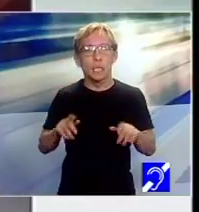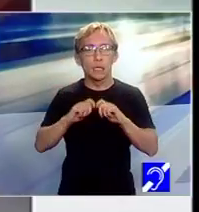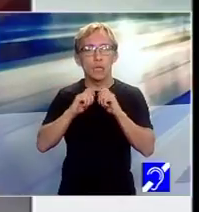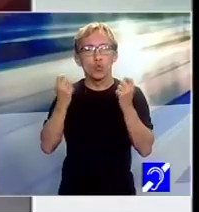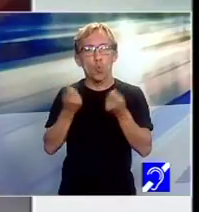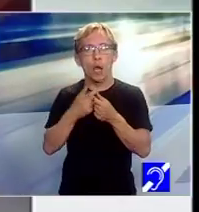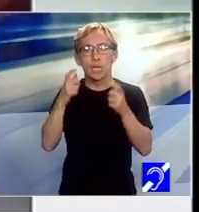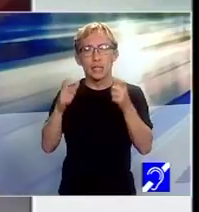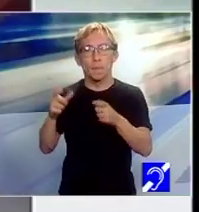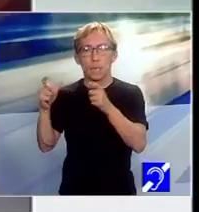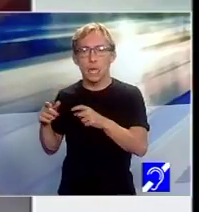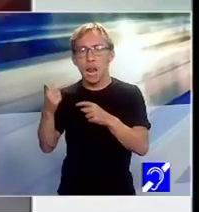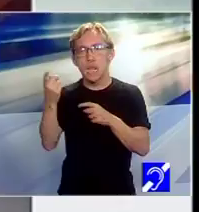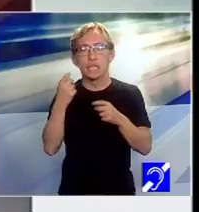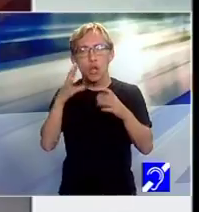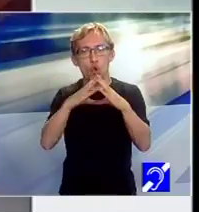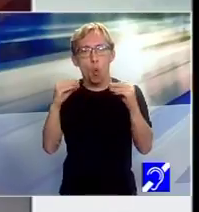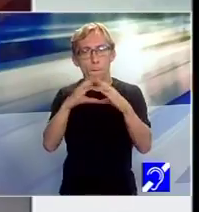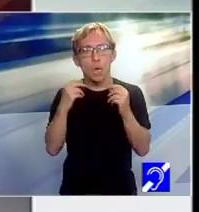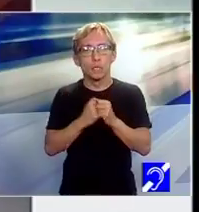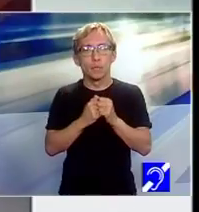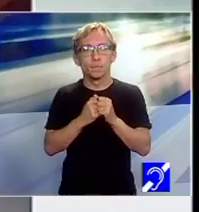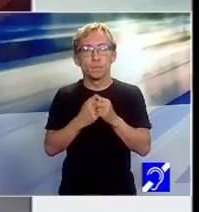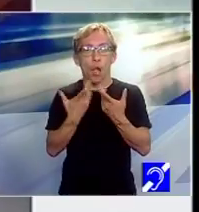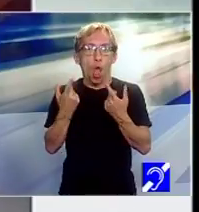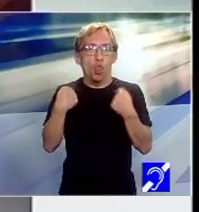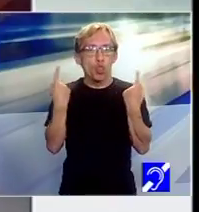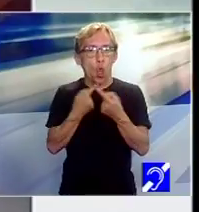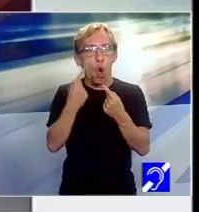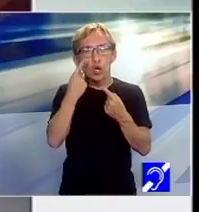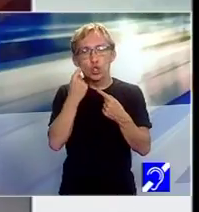România. De aceea încercăm să le